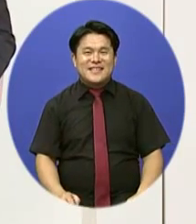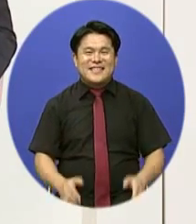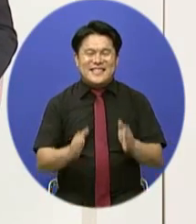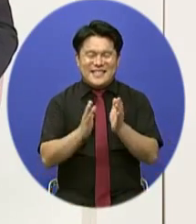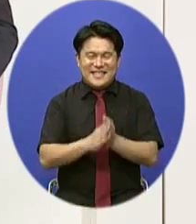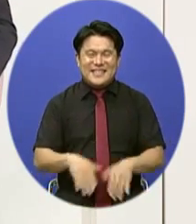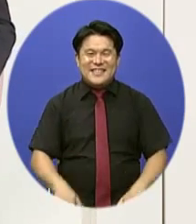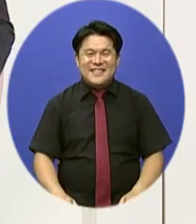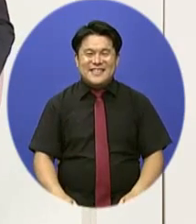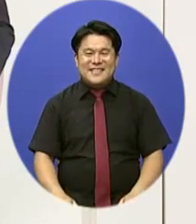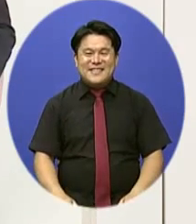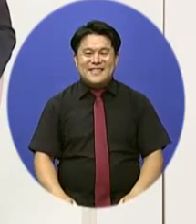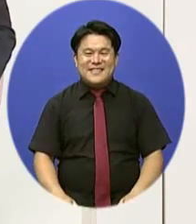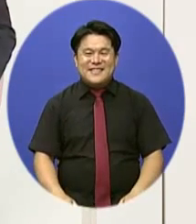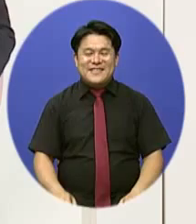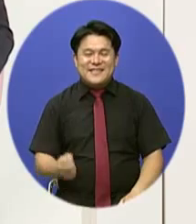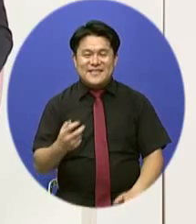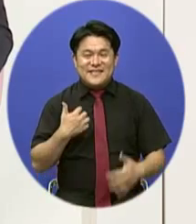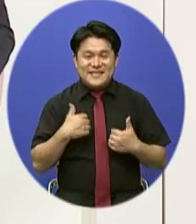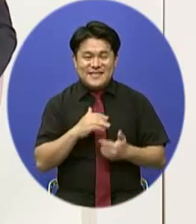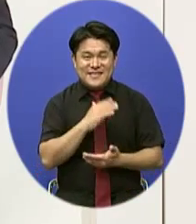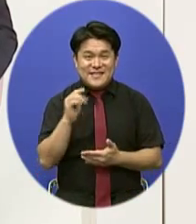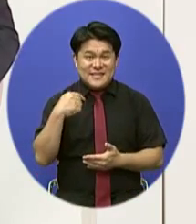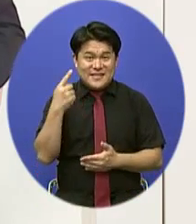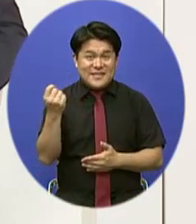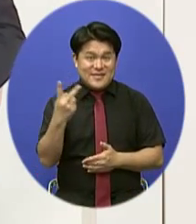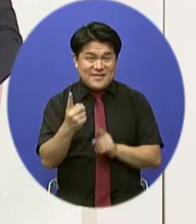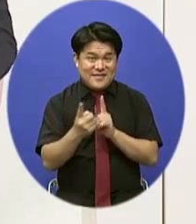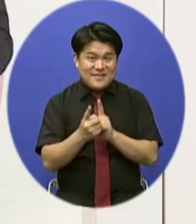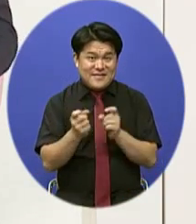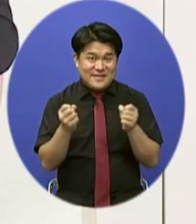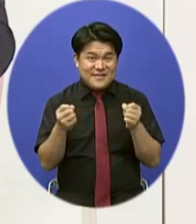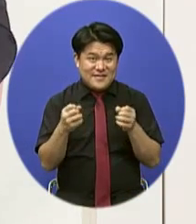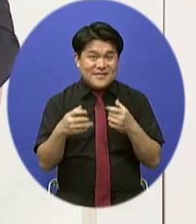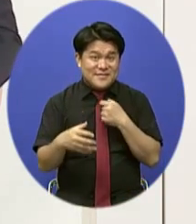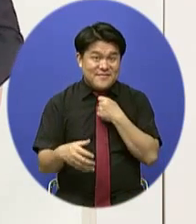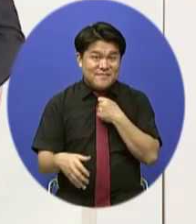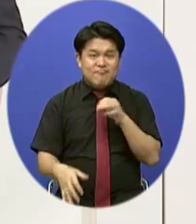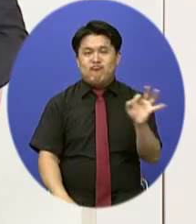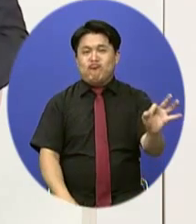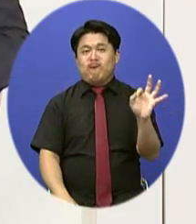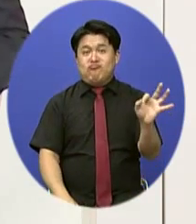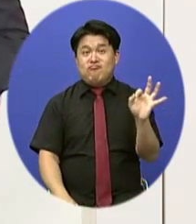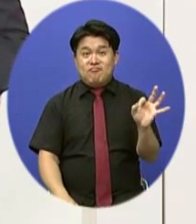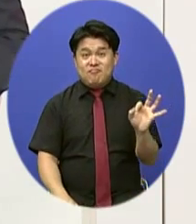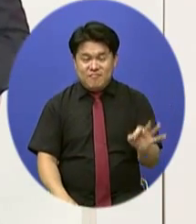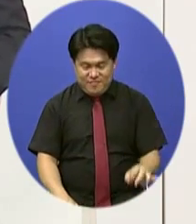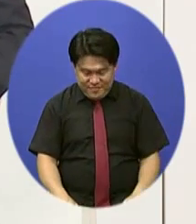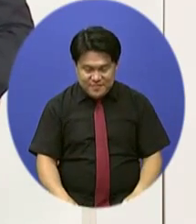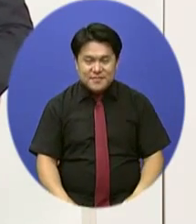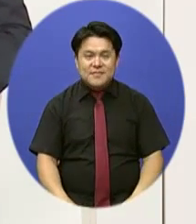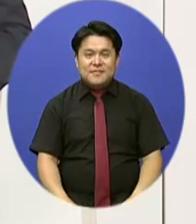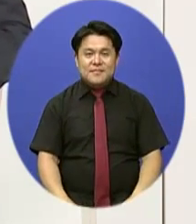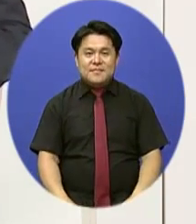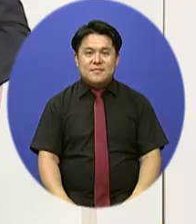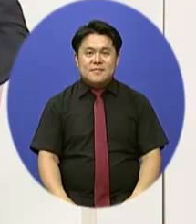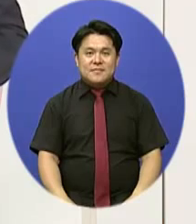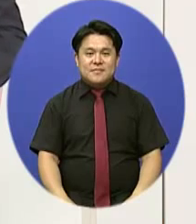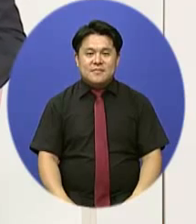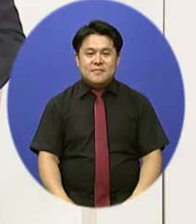아버님. 네. 네네네. 네. 또 재미난 얘기는 또 다음에 또 우리가 네. 함께 만나서 풀어보자고요. 예예 네. 예, 예,